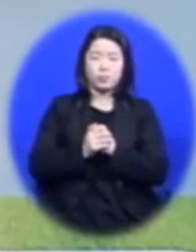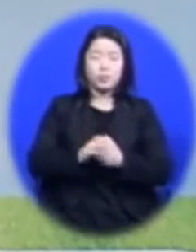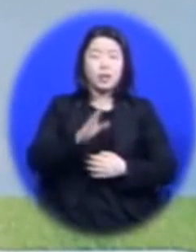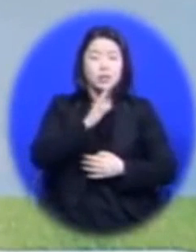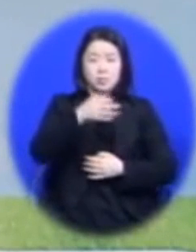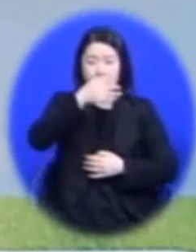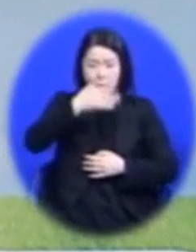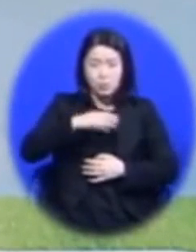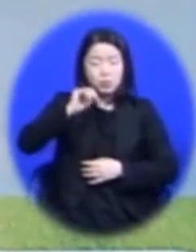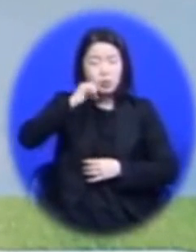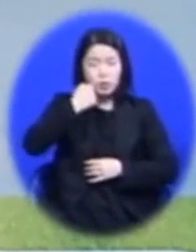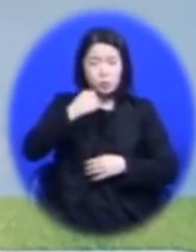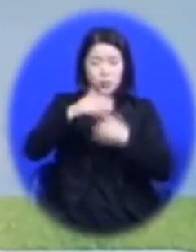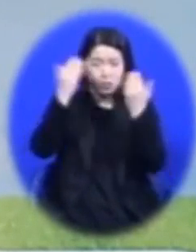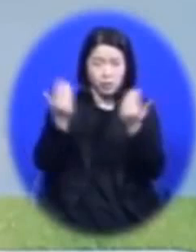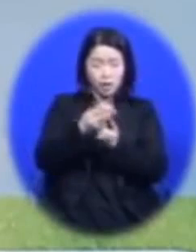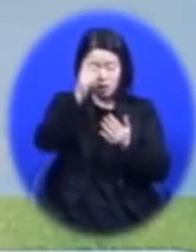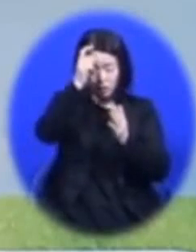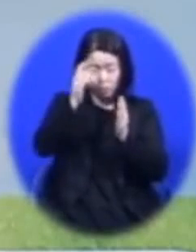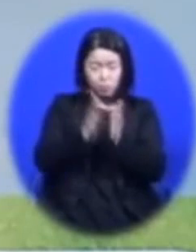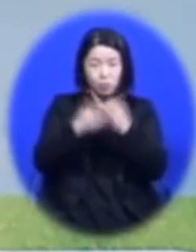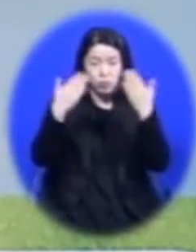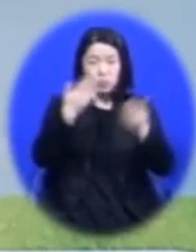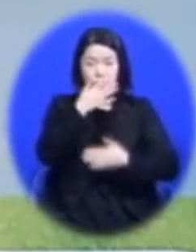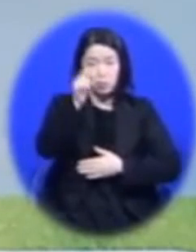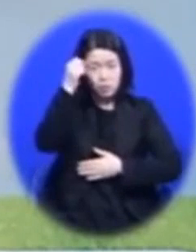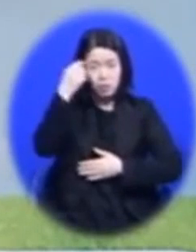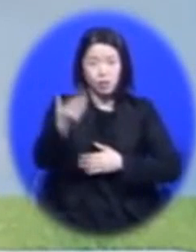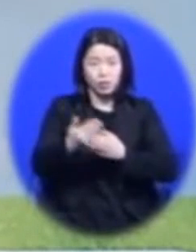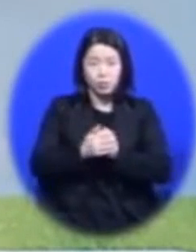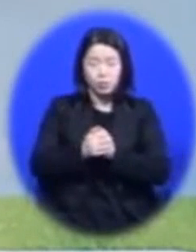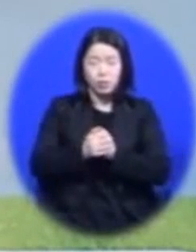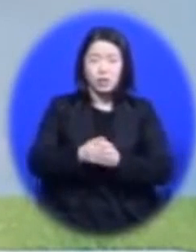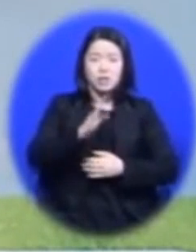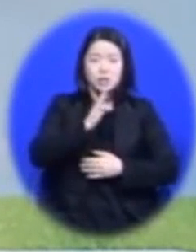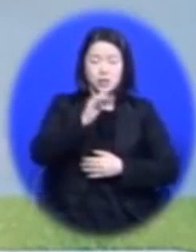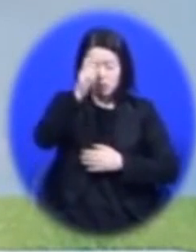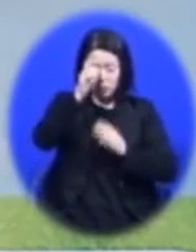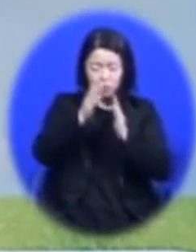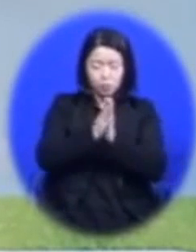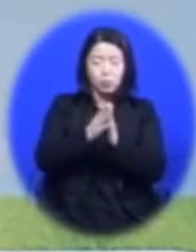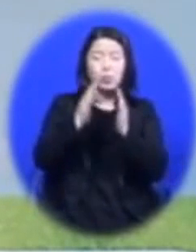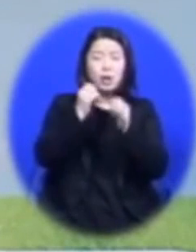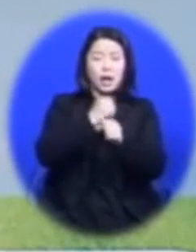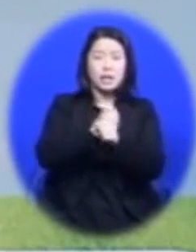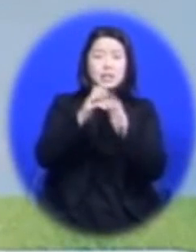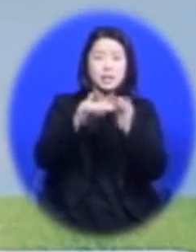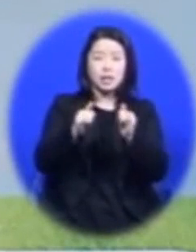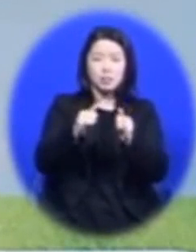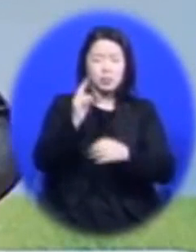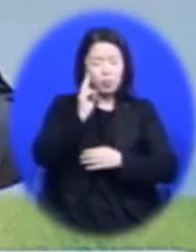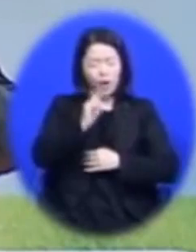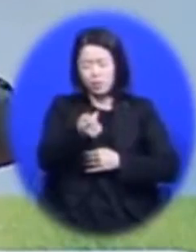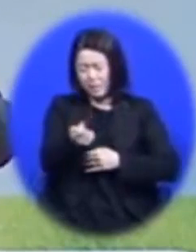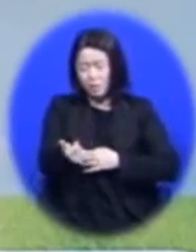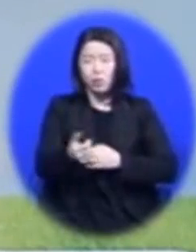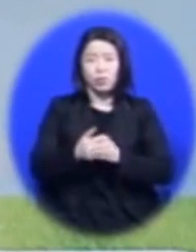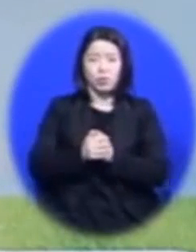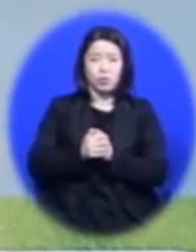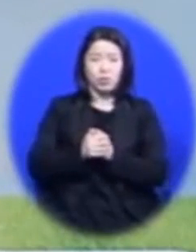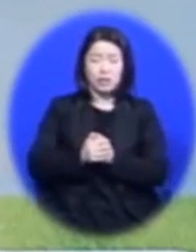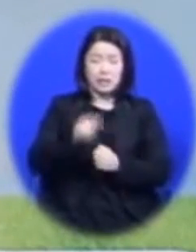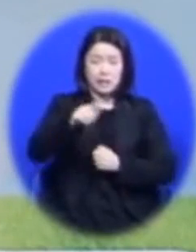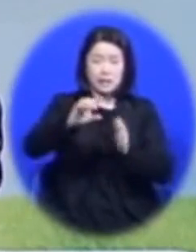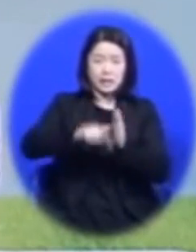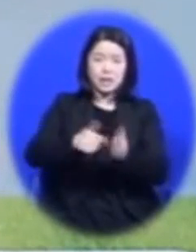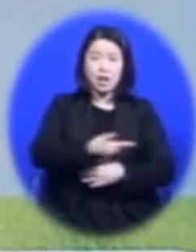정말 힘들고 어려우면 다 기도할까요? 실제로 기도하는 사람은 굉장히 적습니다. 오늘 이 시간에